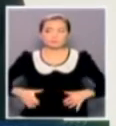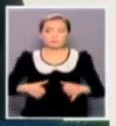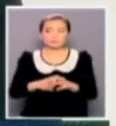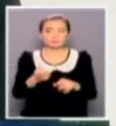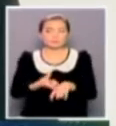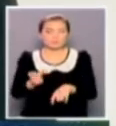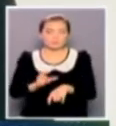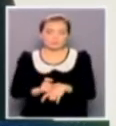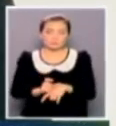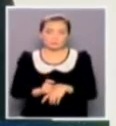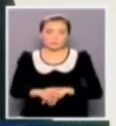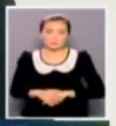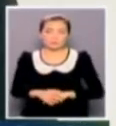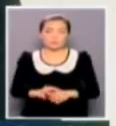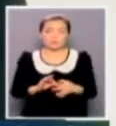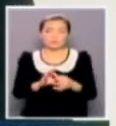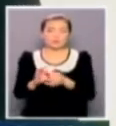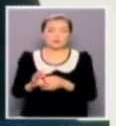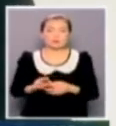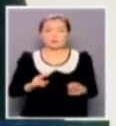өте тату.